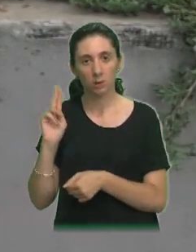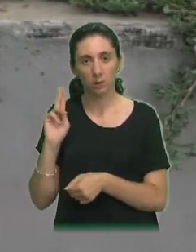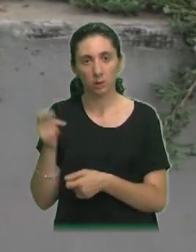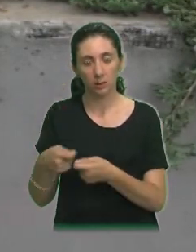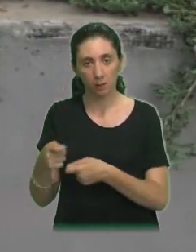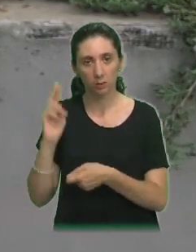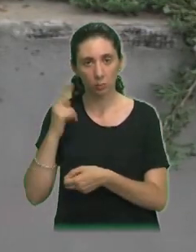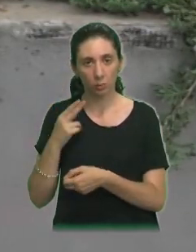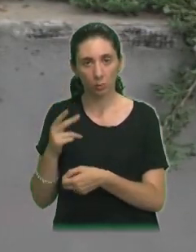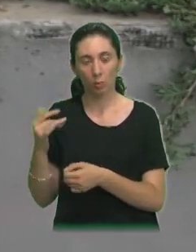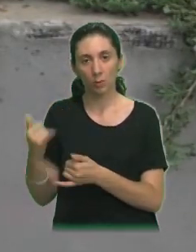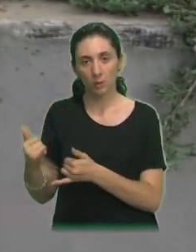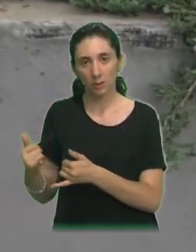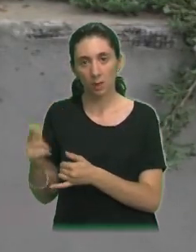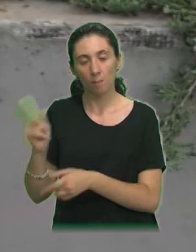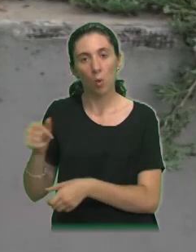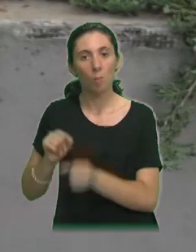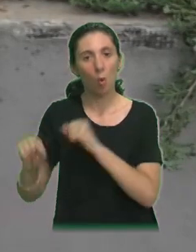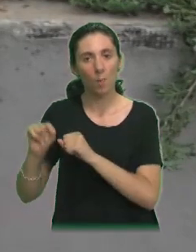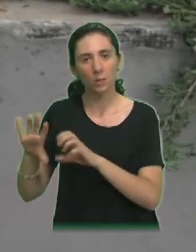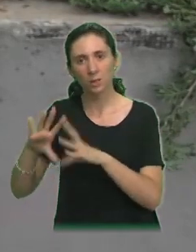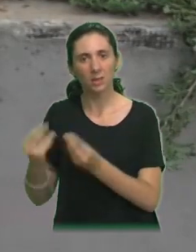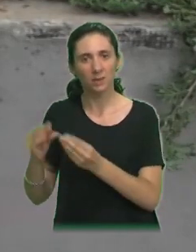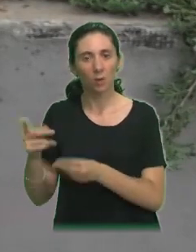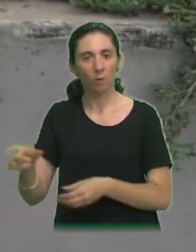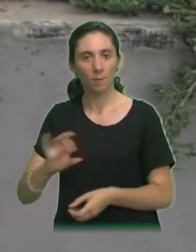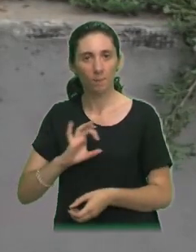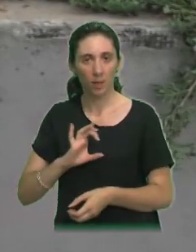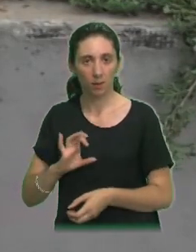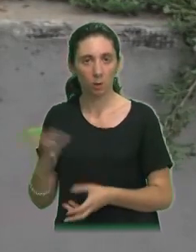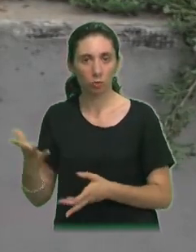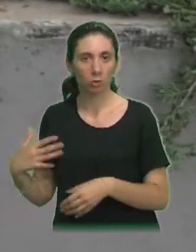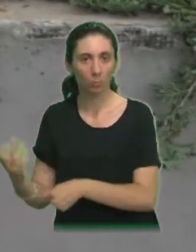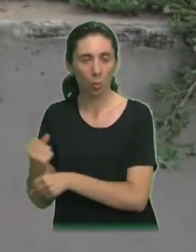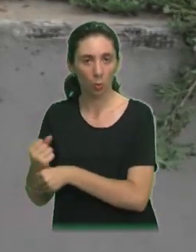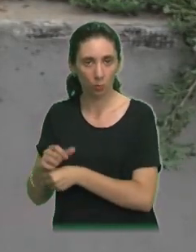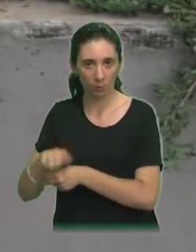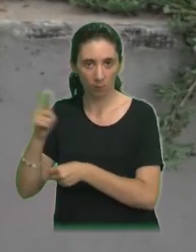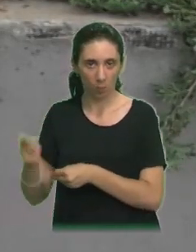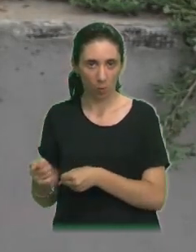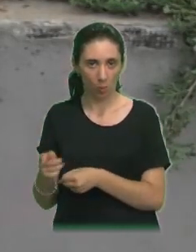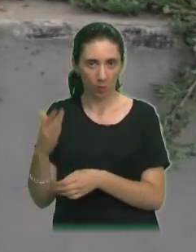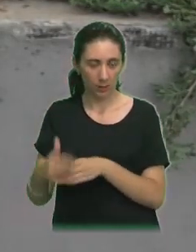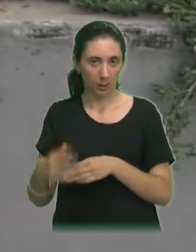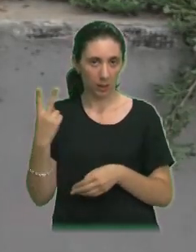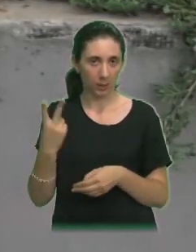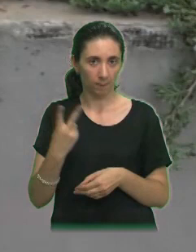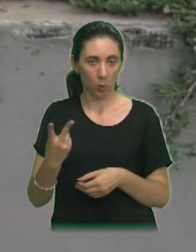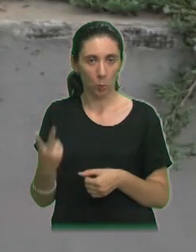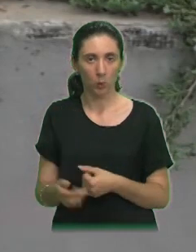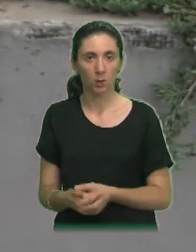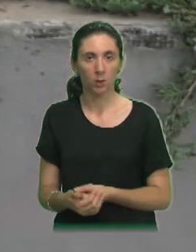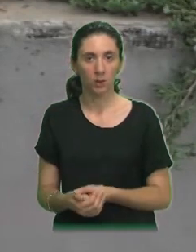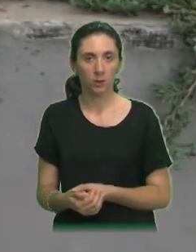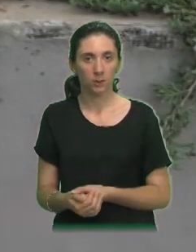ove medalje što smo osvojili u zadnje dvije godine. Imamo dobru ekipu i ja se